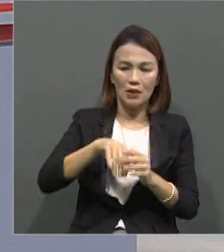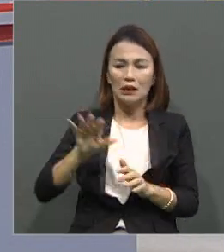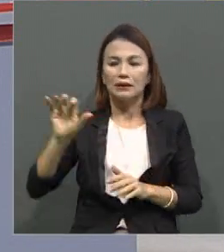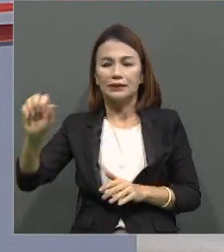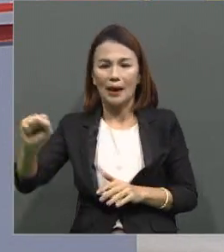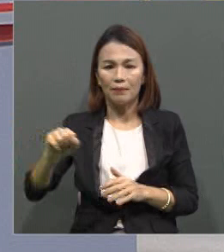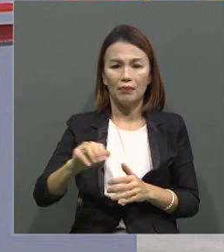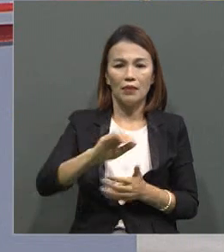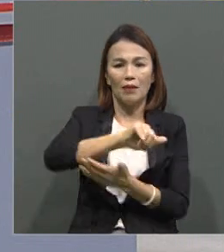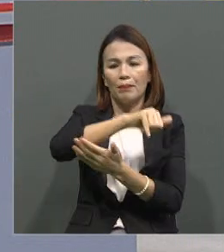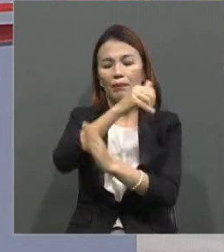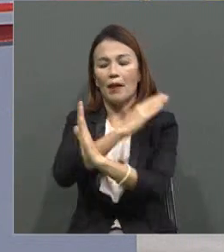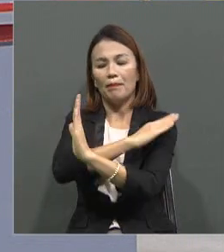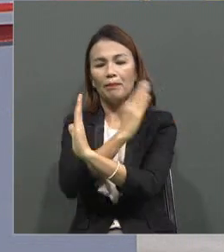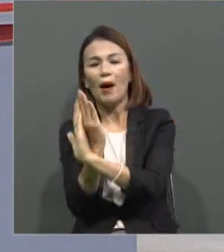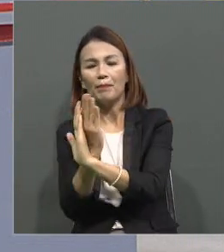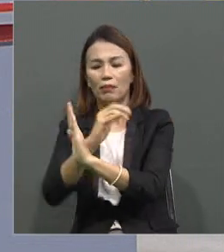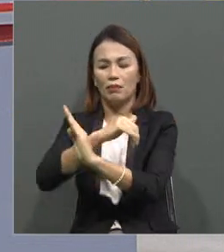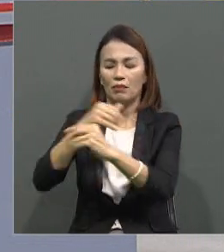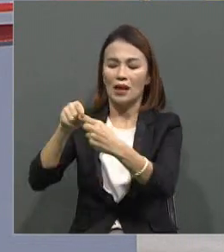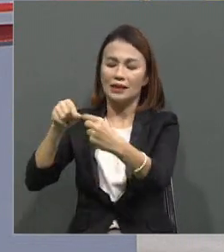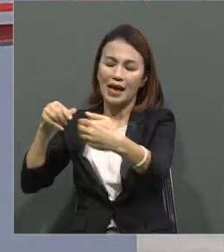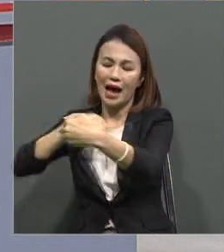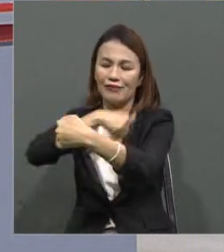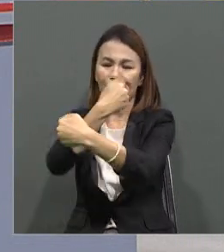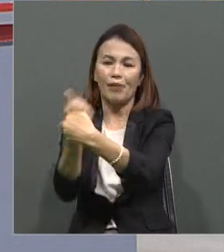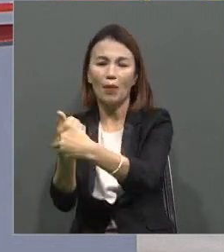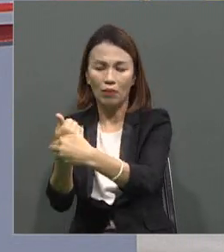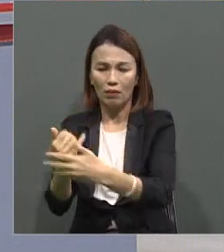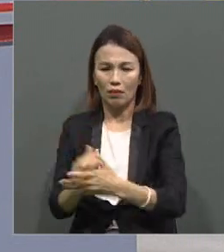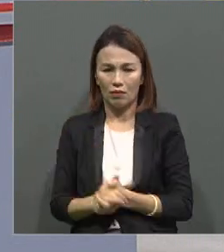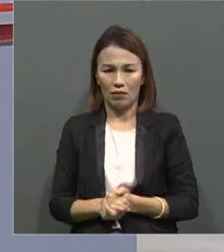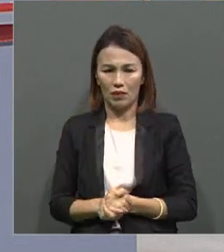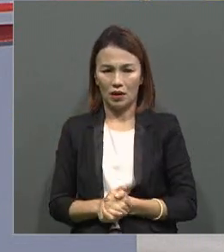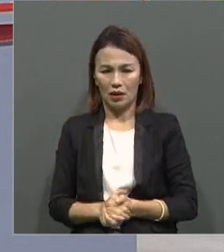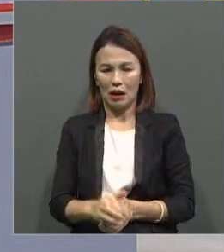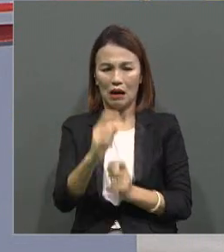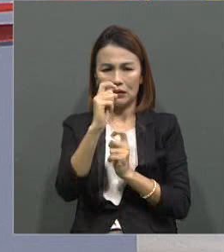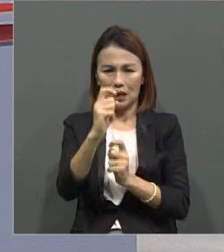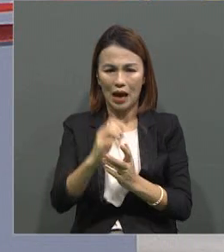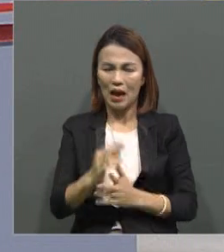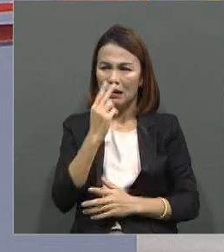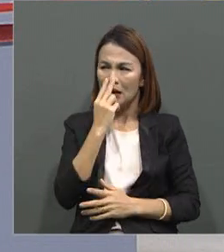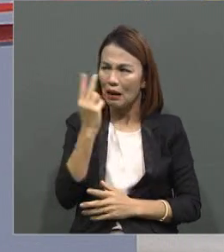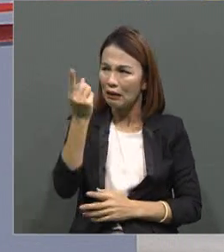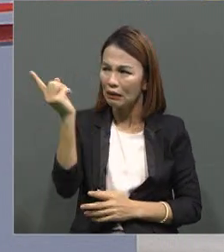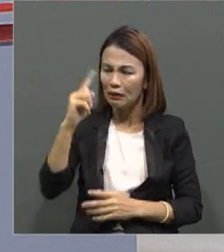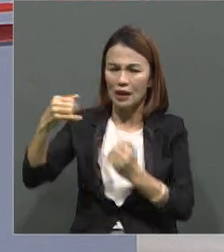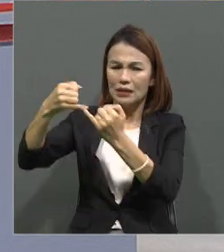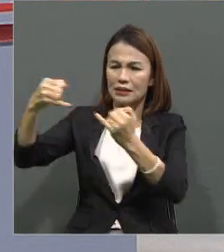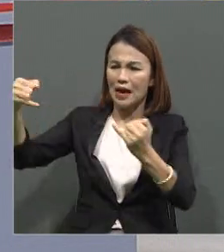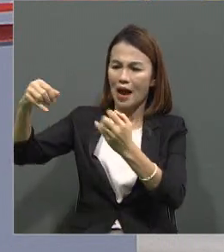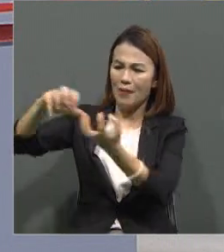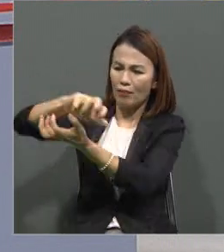ว่าดันมีการแบบอะไรแล้วทำให้ล้มอย่างเงี้ยแล้วตัวไปพาดสายไฟนี่จะช็อตมั้ยคือจริงๆคือแค่เห็นสายไฟเยอะๆเนี่ยบางทีเราก็เริ่ม